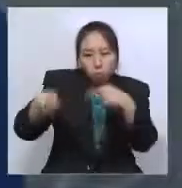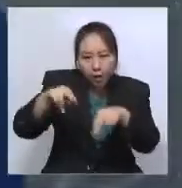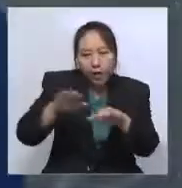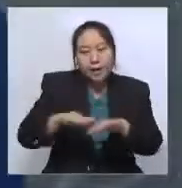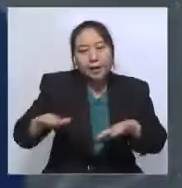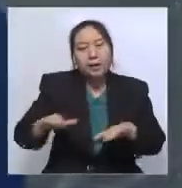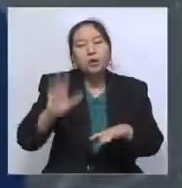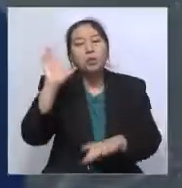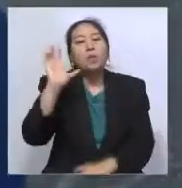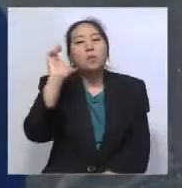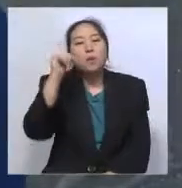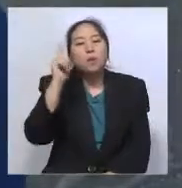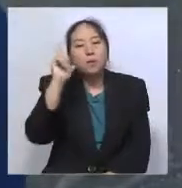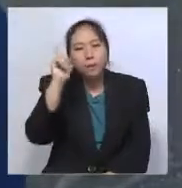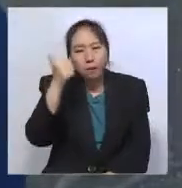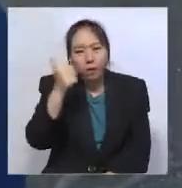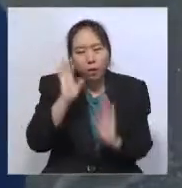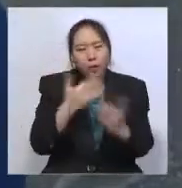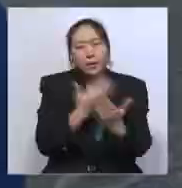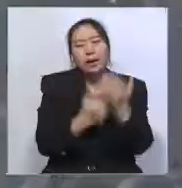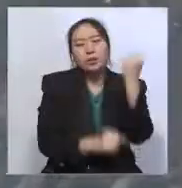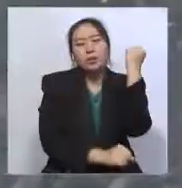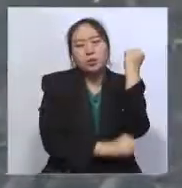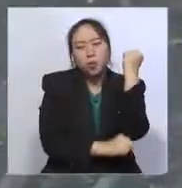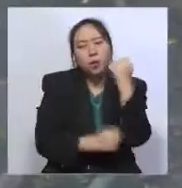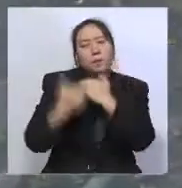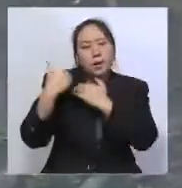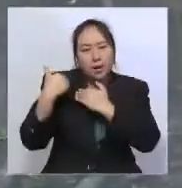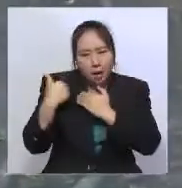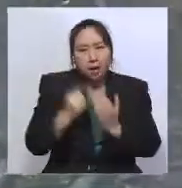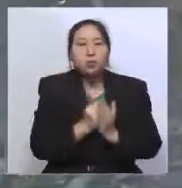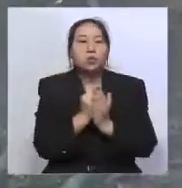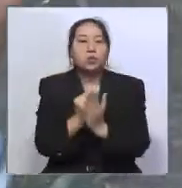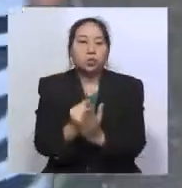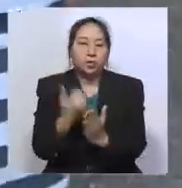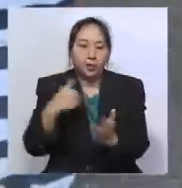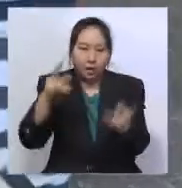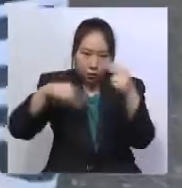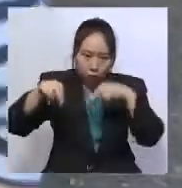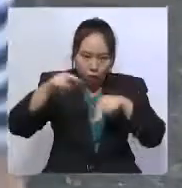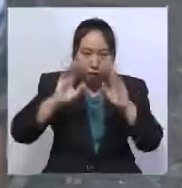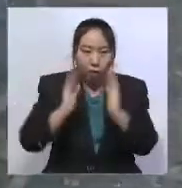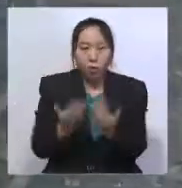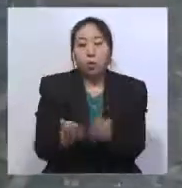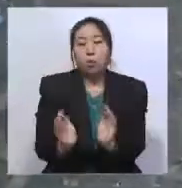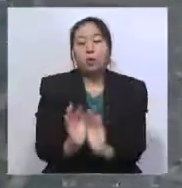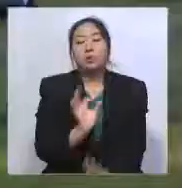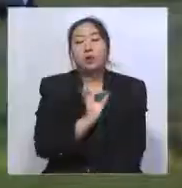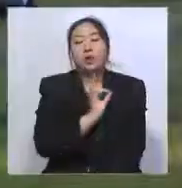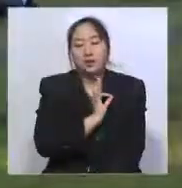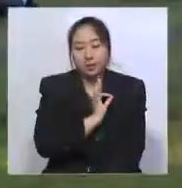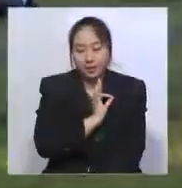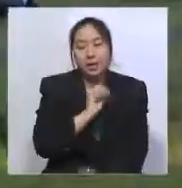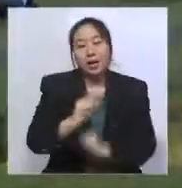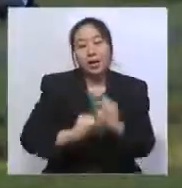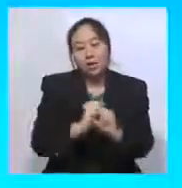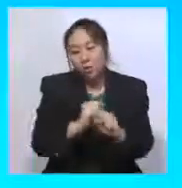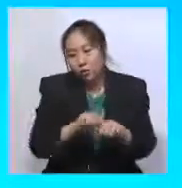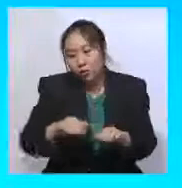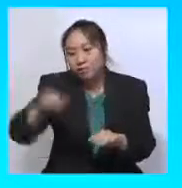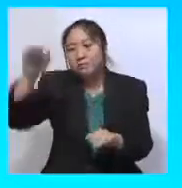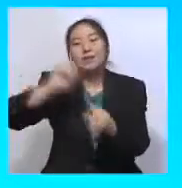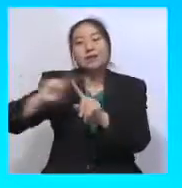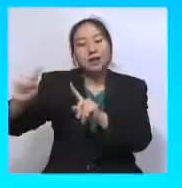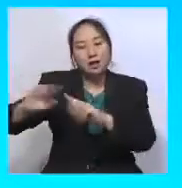จะช่วยแบ่งเบาภาระของครอบครัวผู้มีรายได้น้อยรวมทั้งมีมาตรการดูแลสมาชิกในครอบครัวในวัยอื่นๆด้วยนะคะ